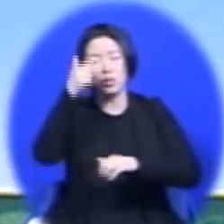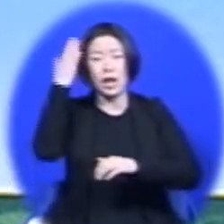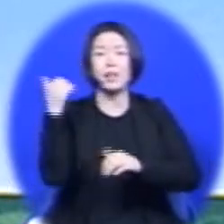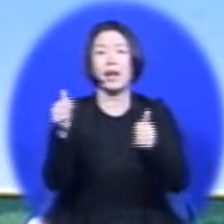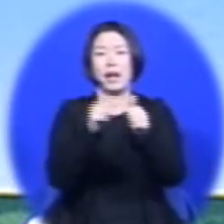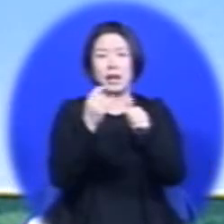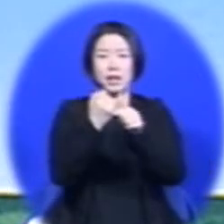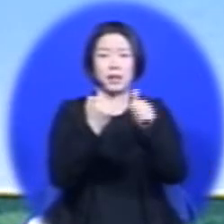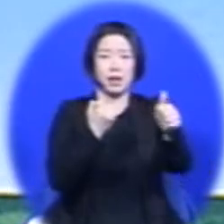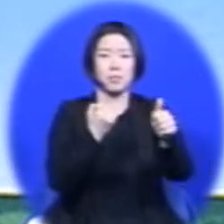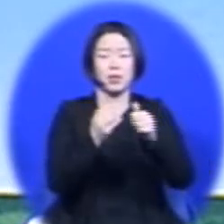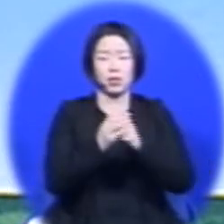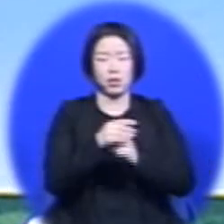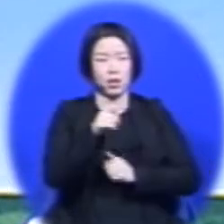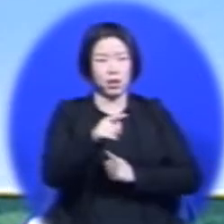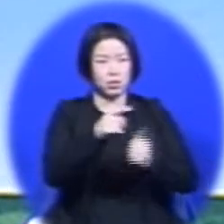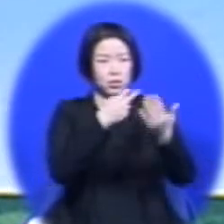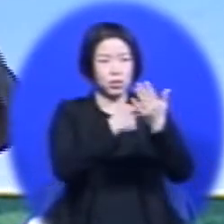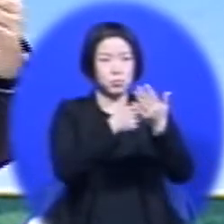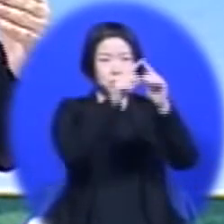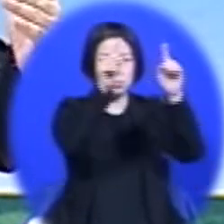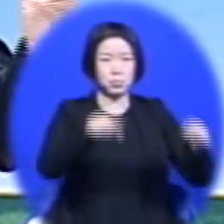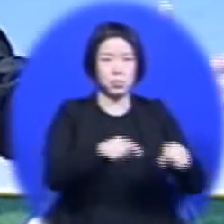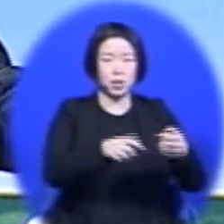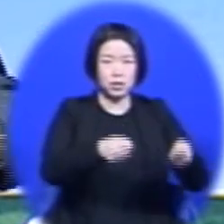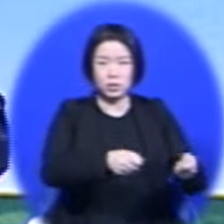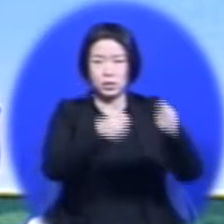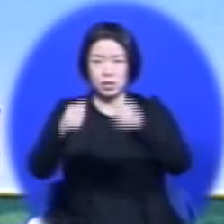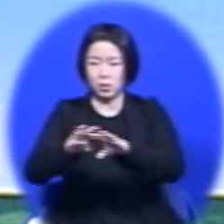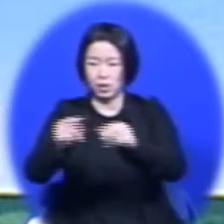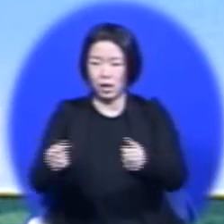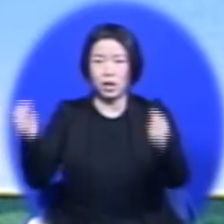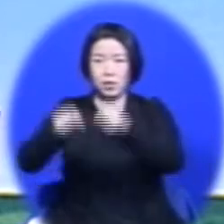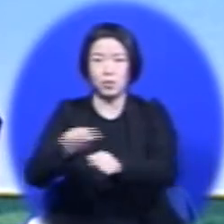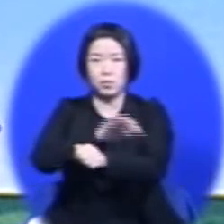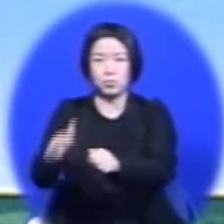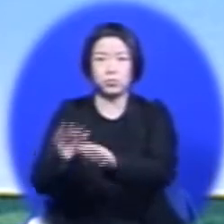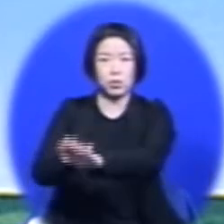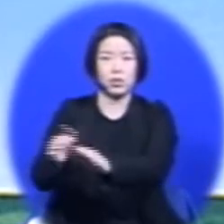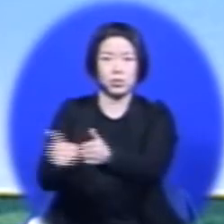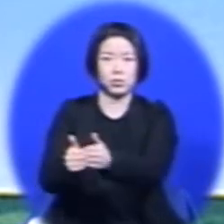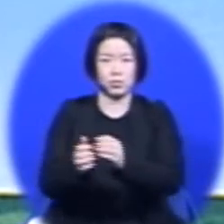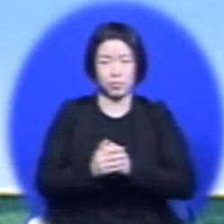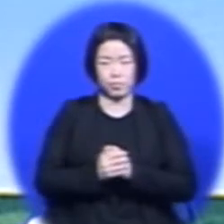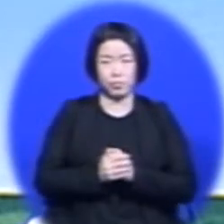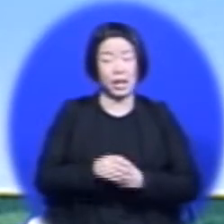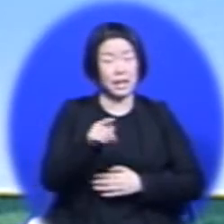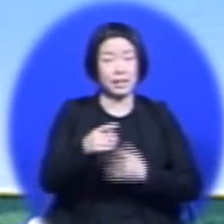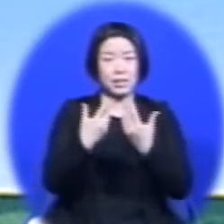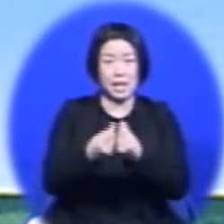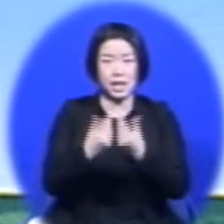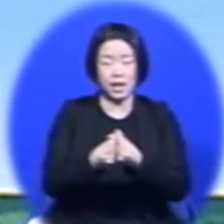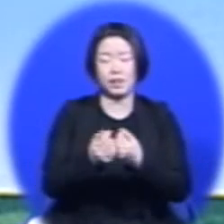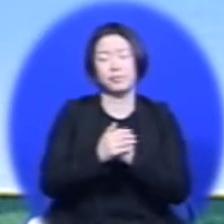그 미이라를 유리상자째 그냥 땅속에 묻어버렸다는 거예요. 이건 예죠. 예화이지만